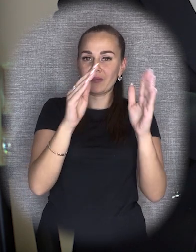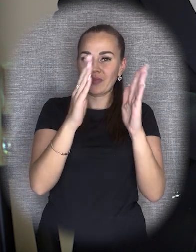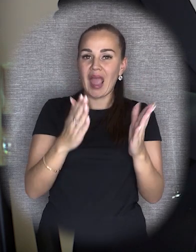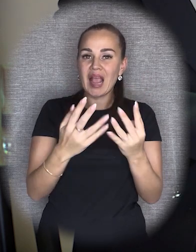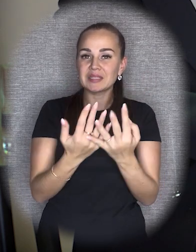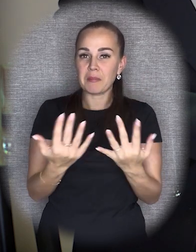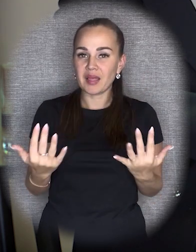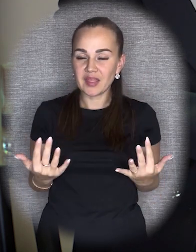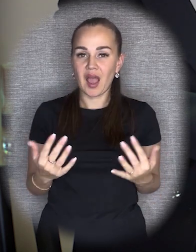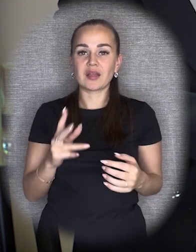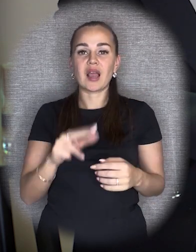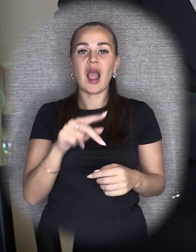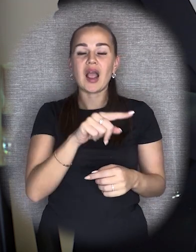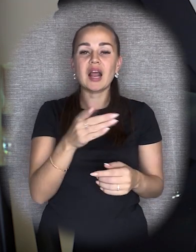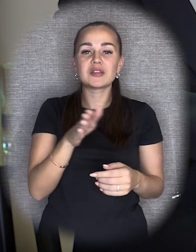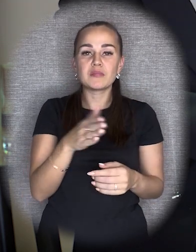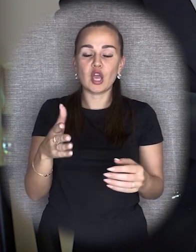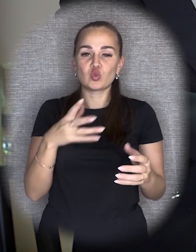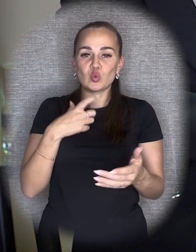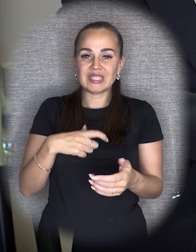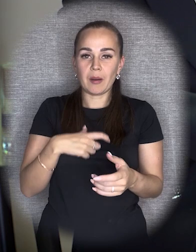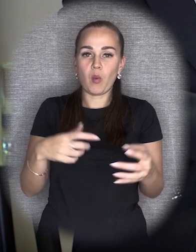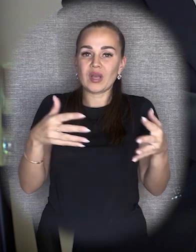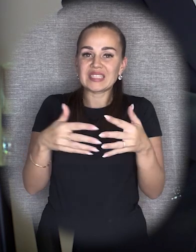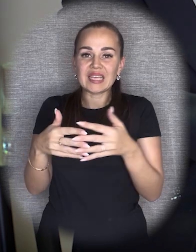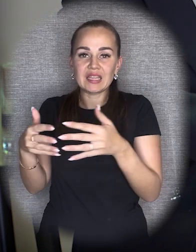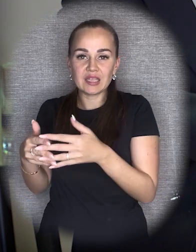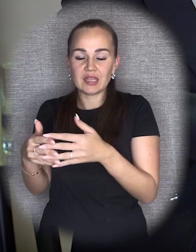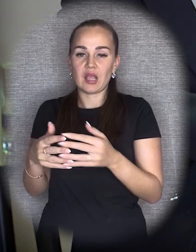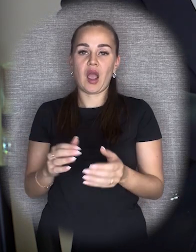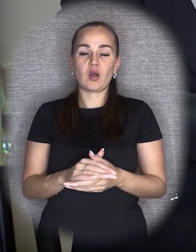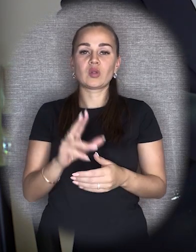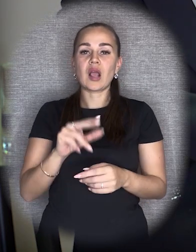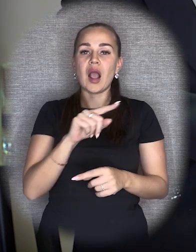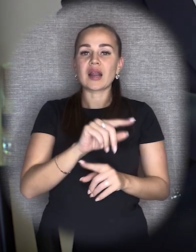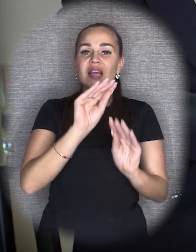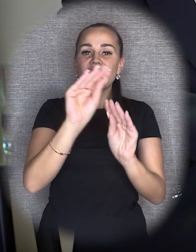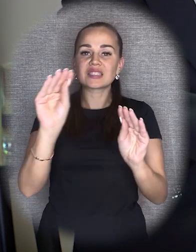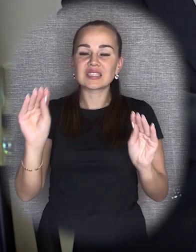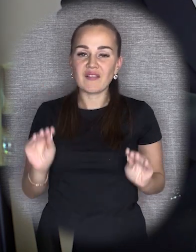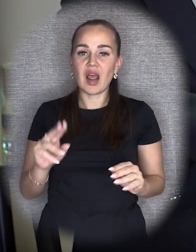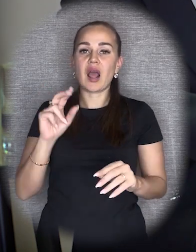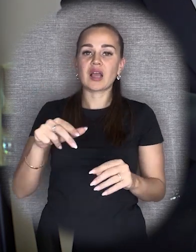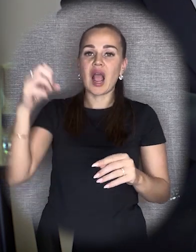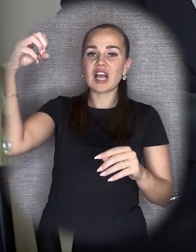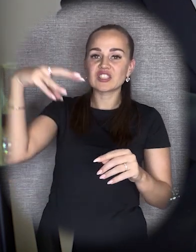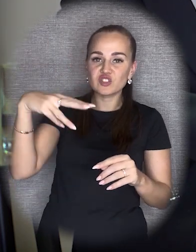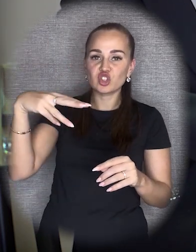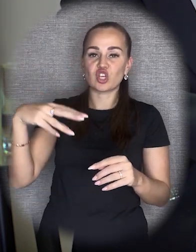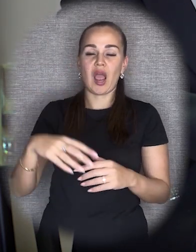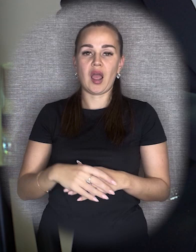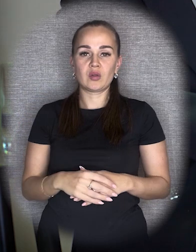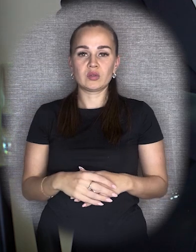мы их между собой сопрягаем, как мы их расставляем, как мы их освещаем. Вы должны